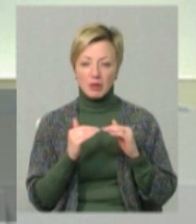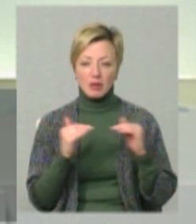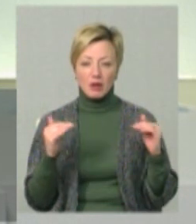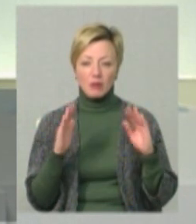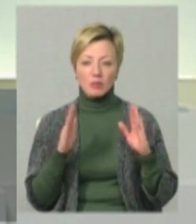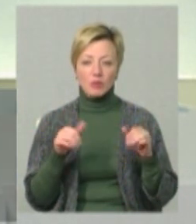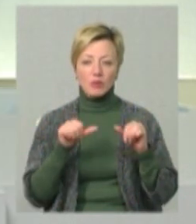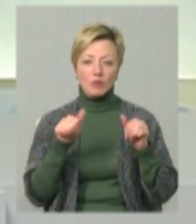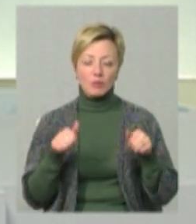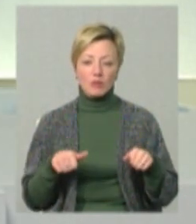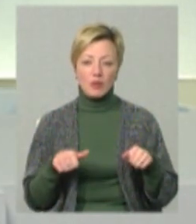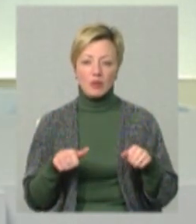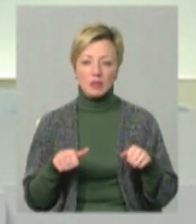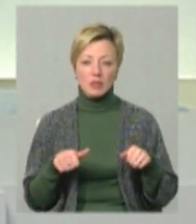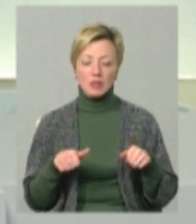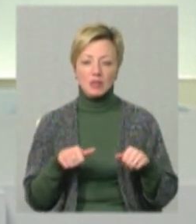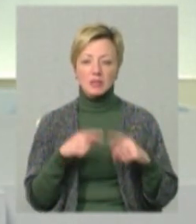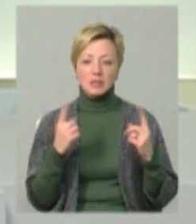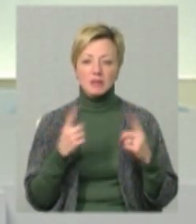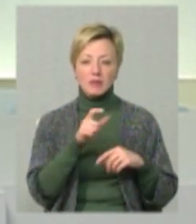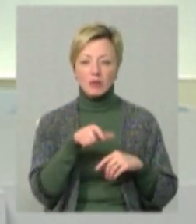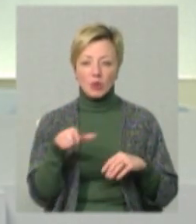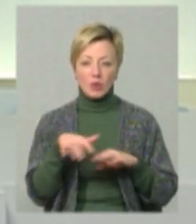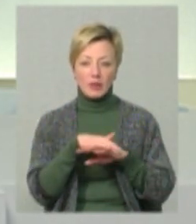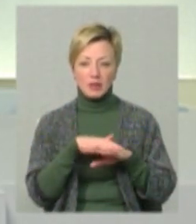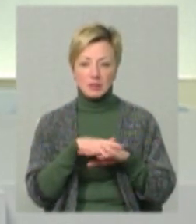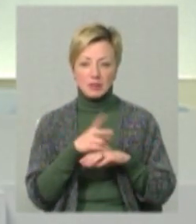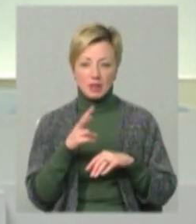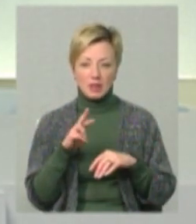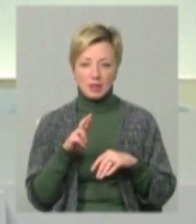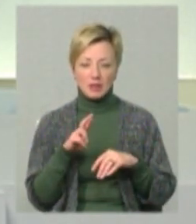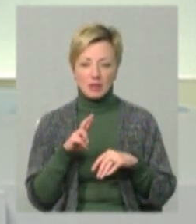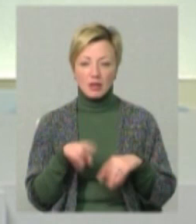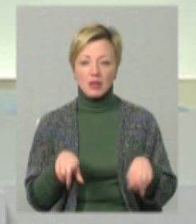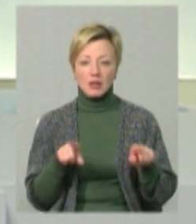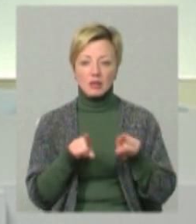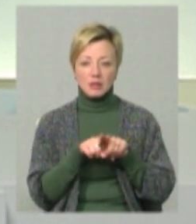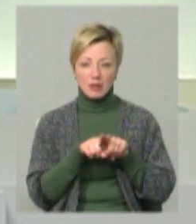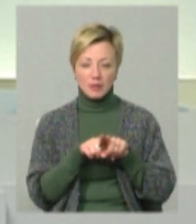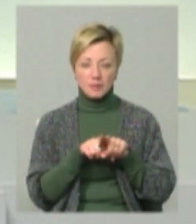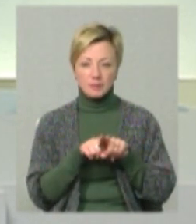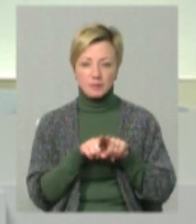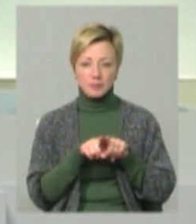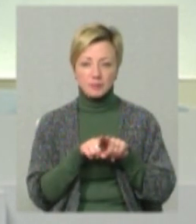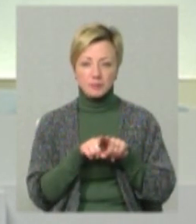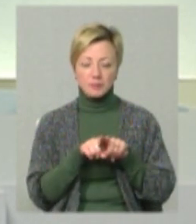буде формування з цивільного населення. Тобто так